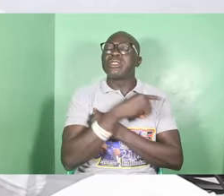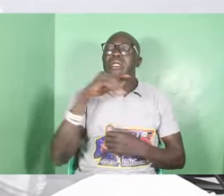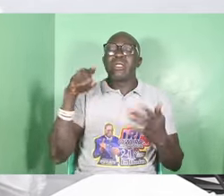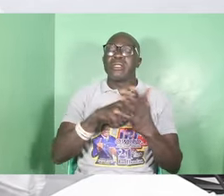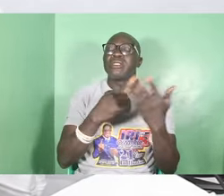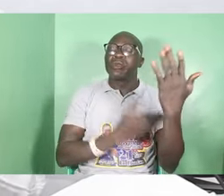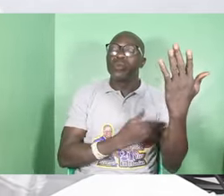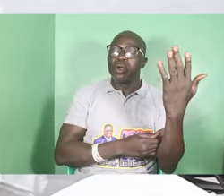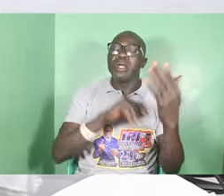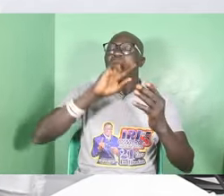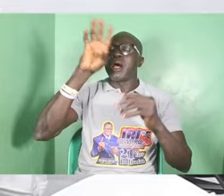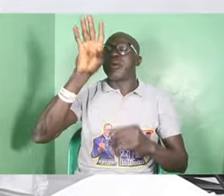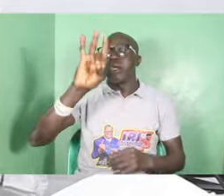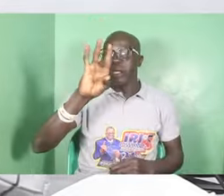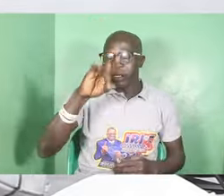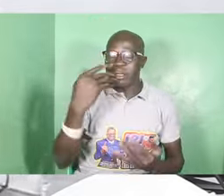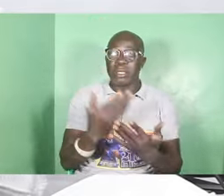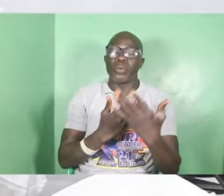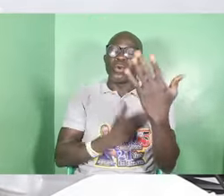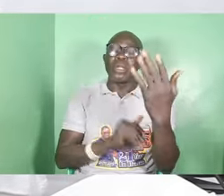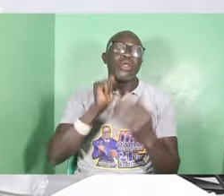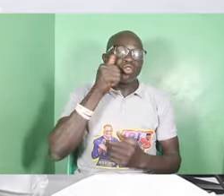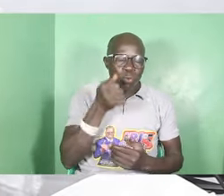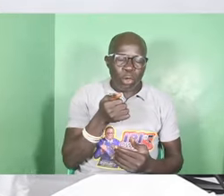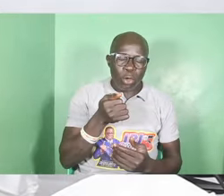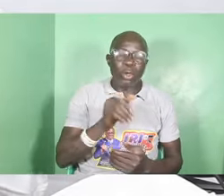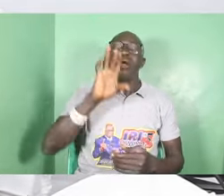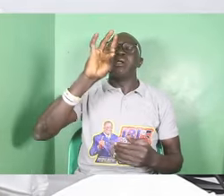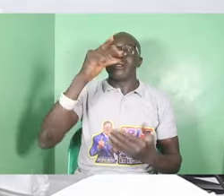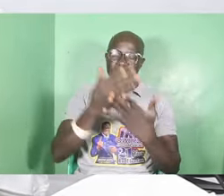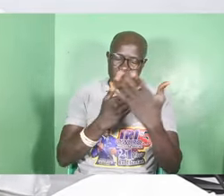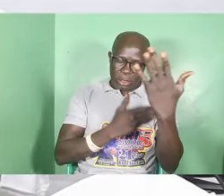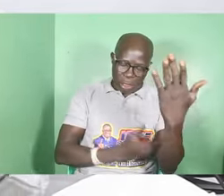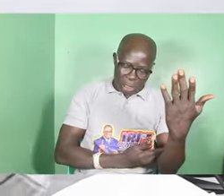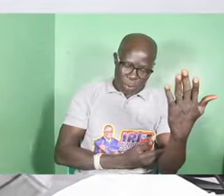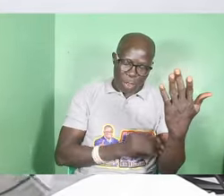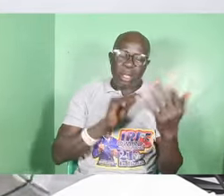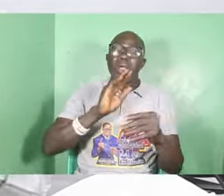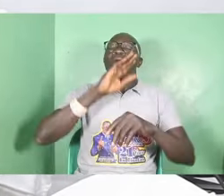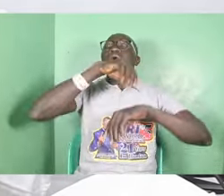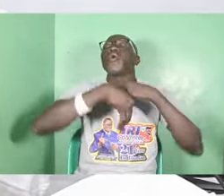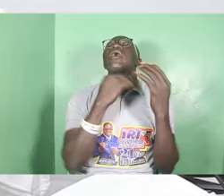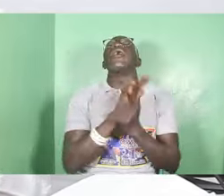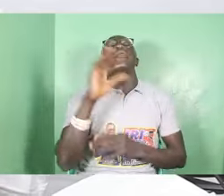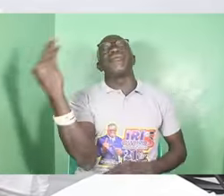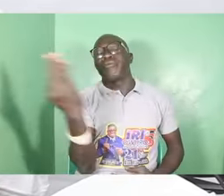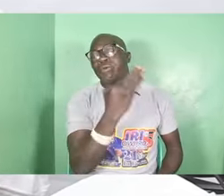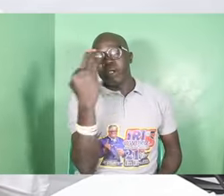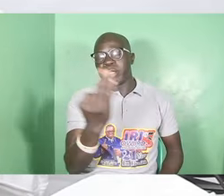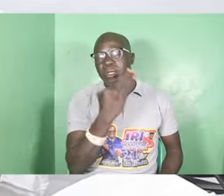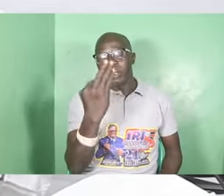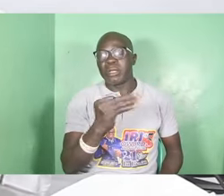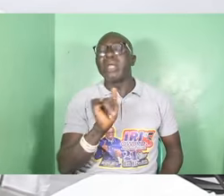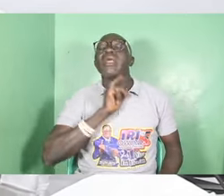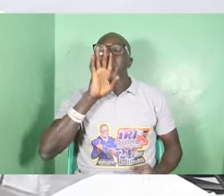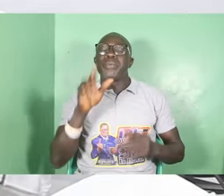Àárọ̀ yìí. This morning. Láago mẹ́jọ. By 8 a.m. Ní ọ̀la. Tomorrow. Láago mẹ́jọ. By 8 a.m. Sọ ma wá di Friday. On Friday. O ma